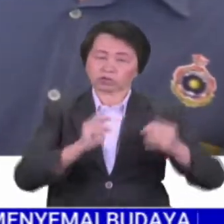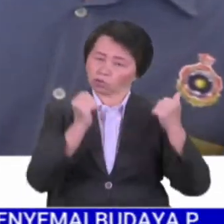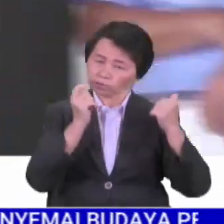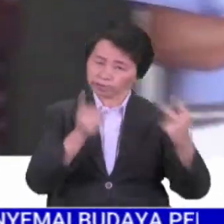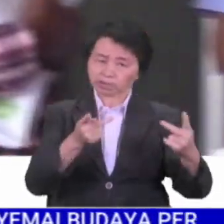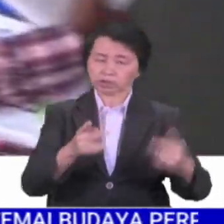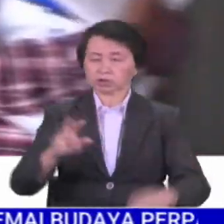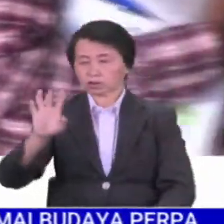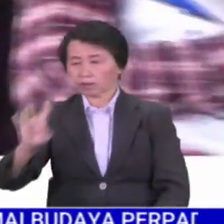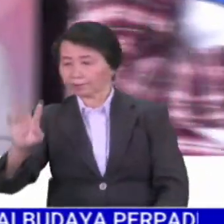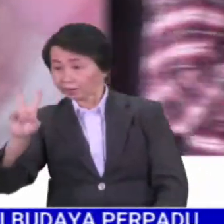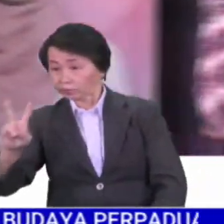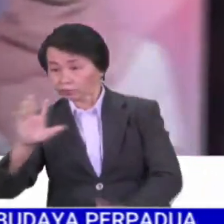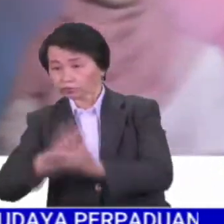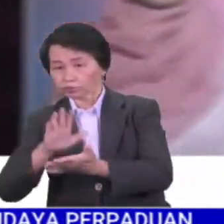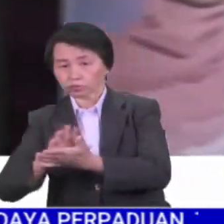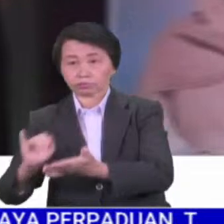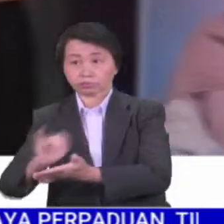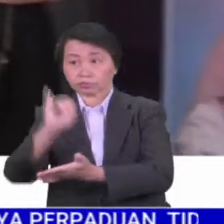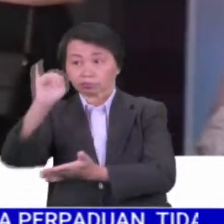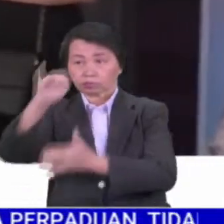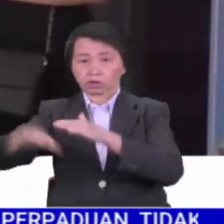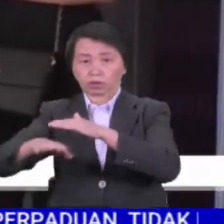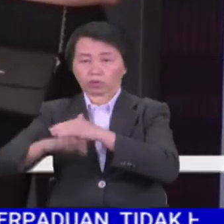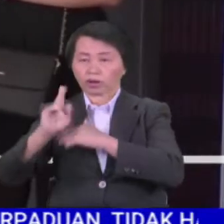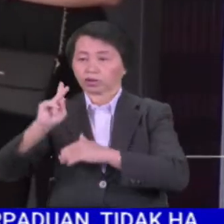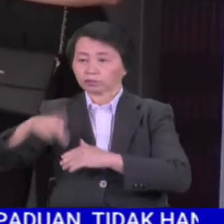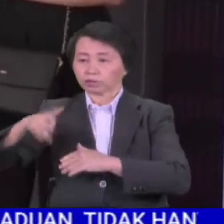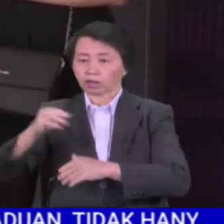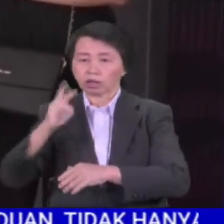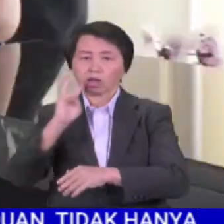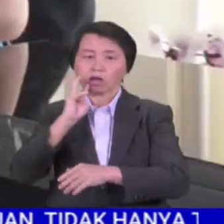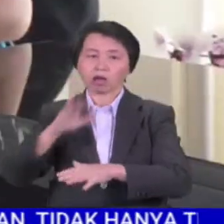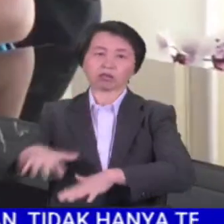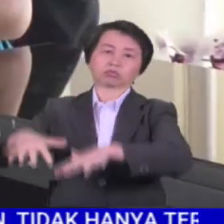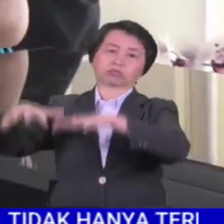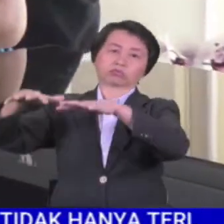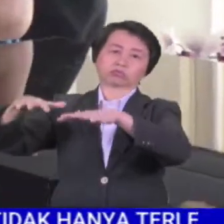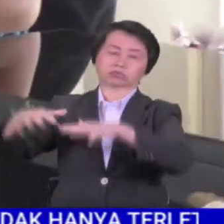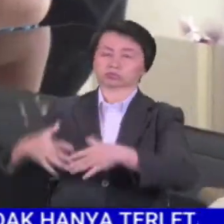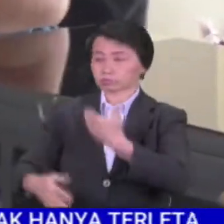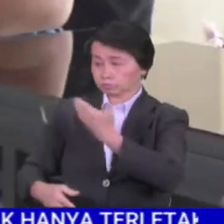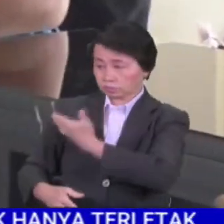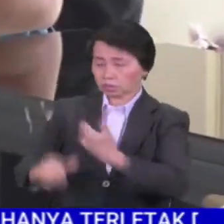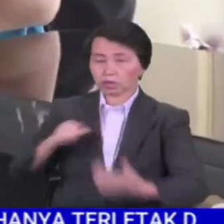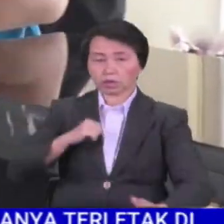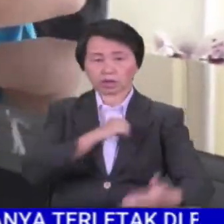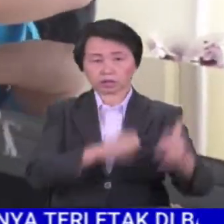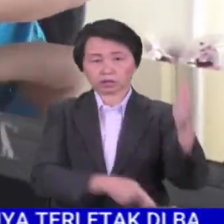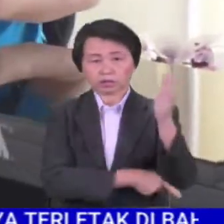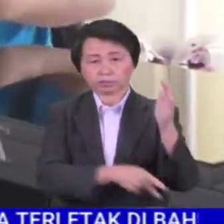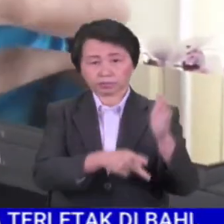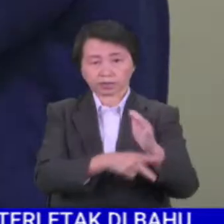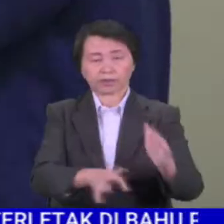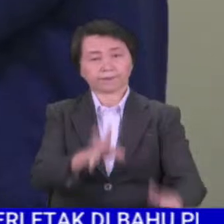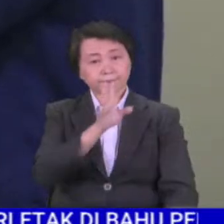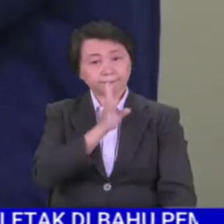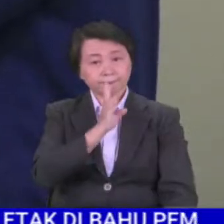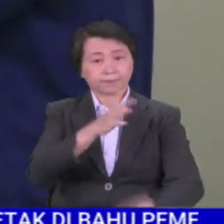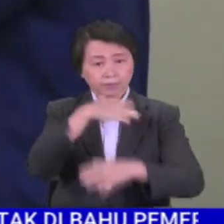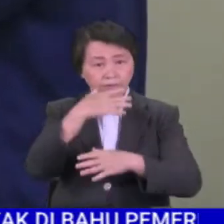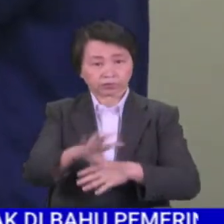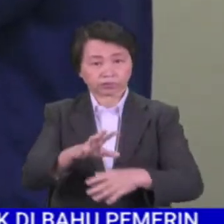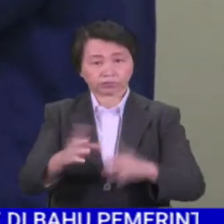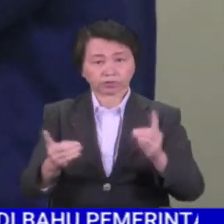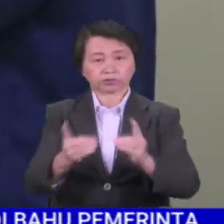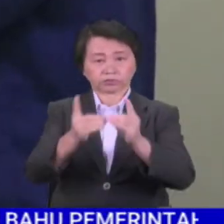manakala 82 sekolah dan institusi di bawah KPM masih terjejas. Beliau, yang juga ahli Parlimen Nibong Tebal, berkata demikian selepas